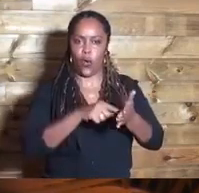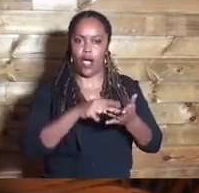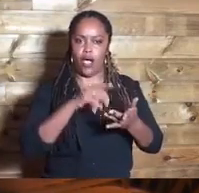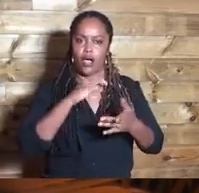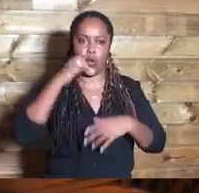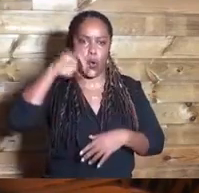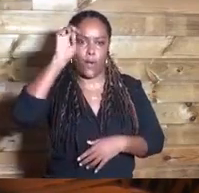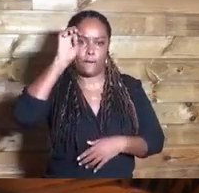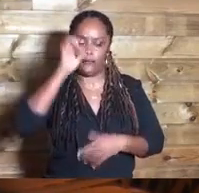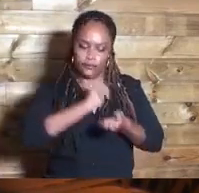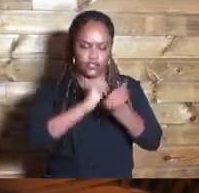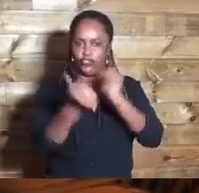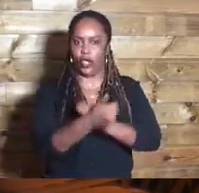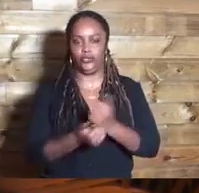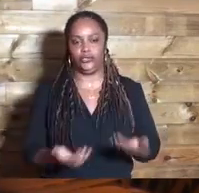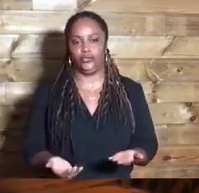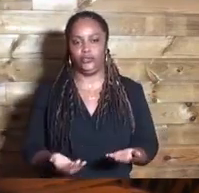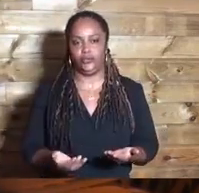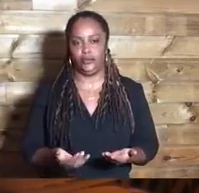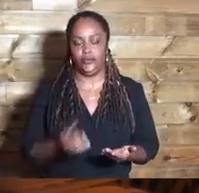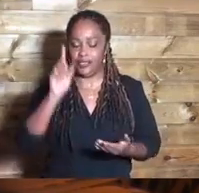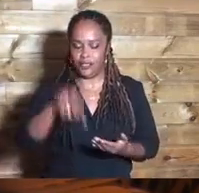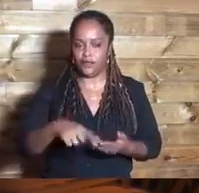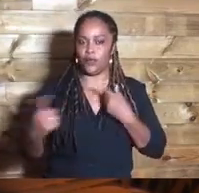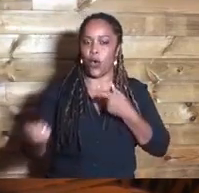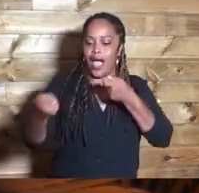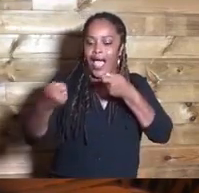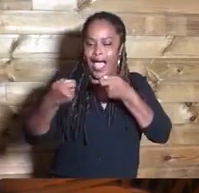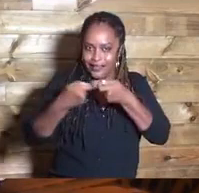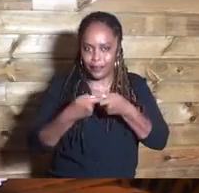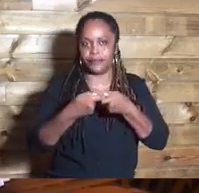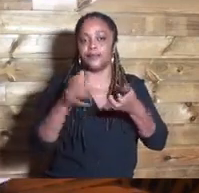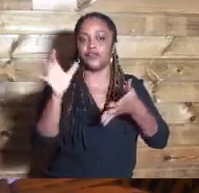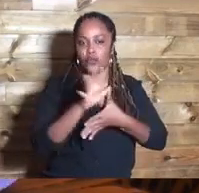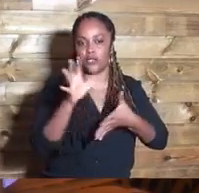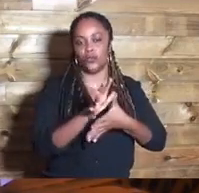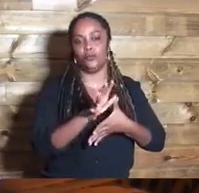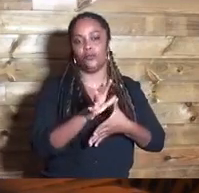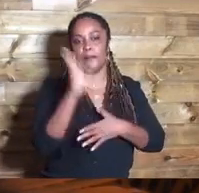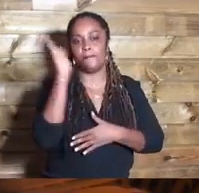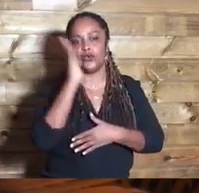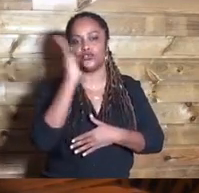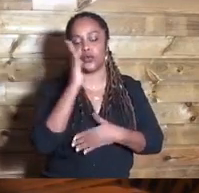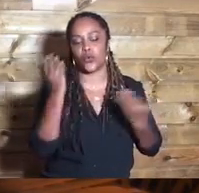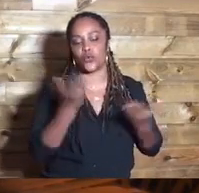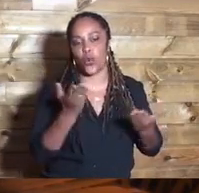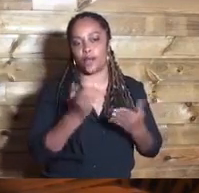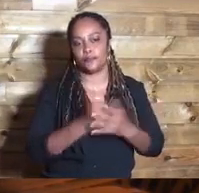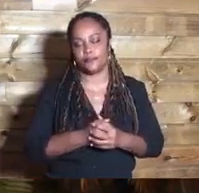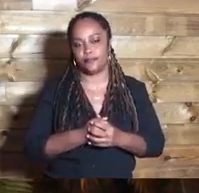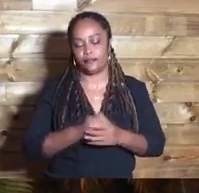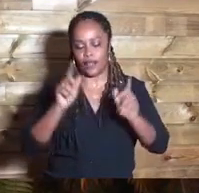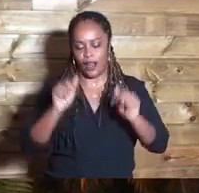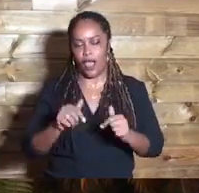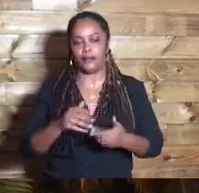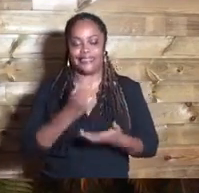voit, c'est faire en sorte nous tout aille en même ballon là. Ainsi, nous allons créer un bureau